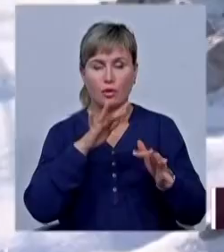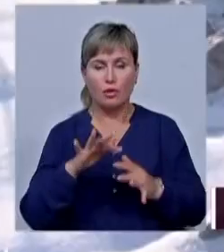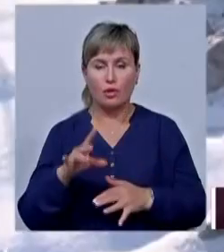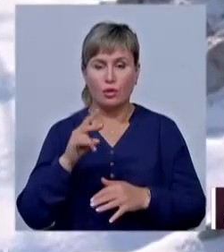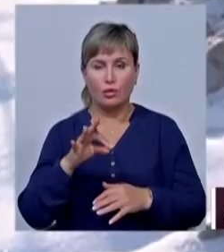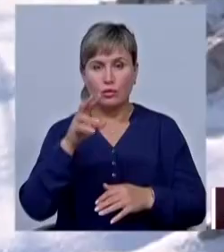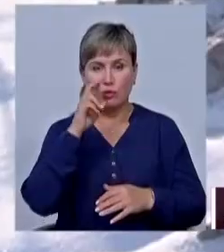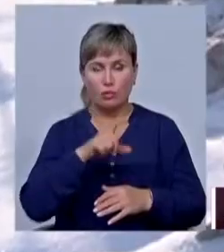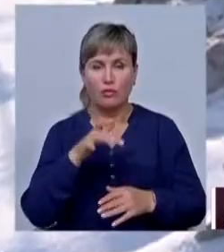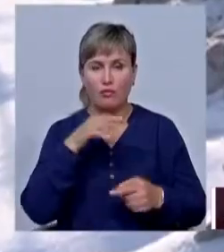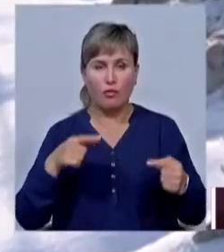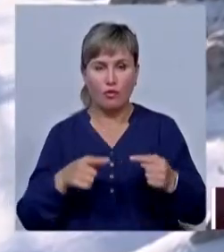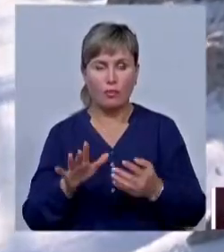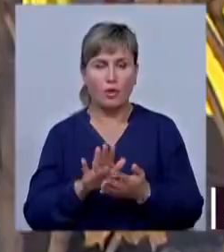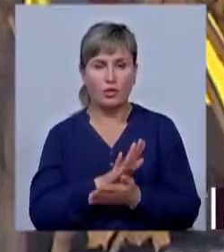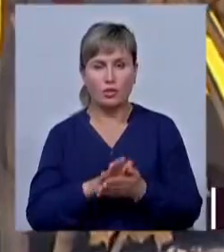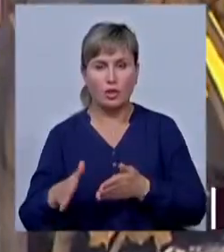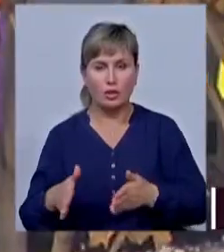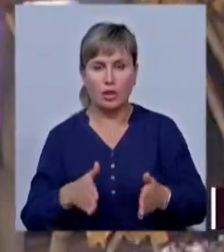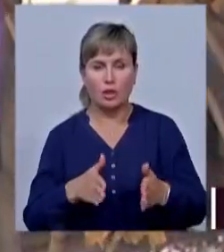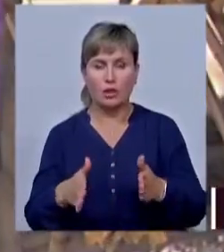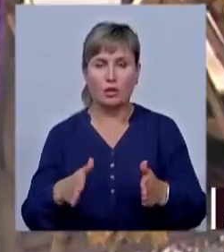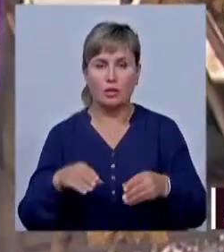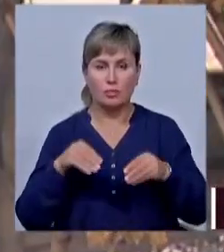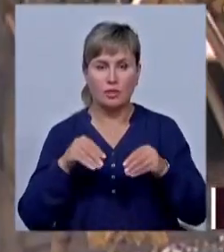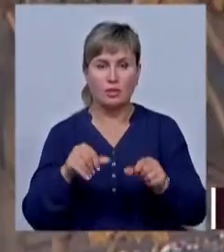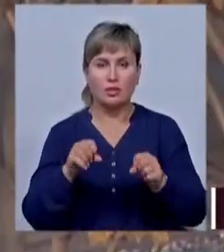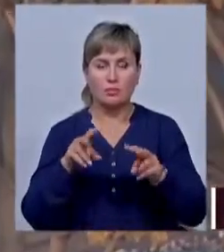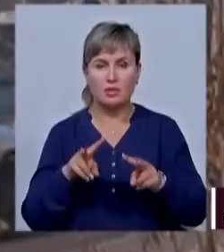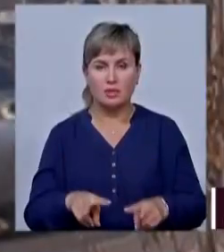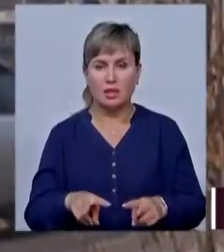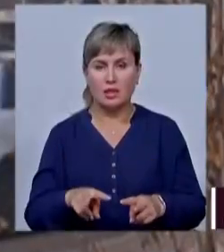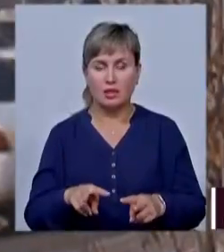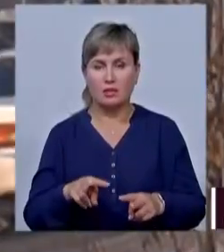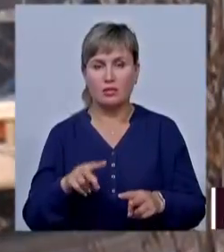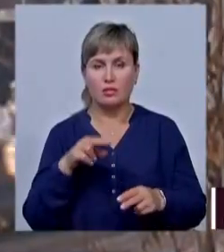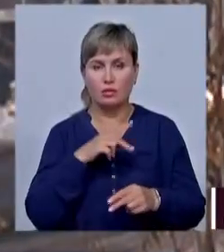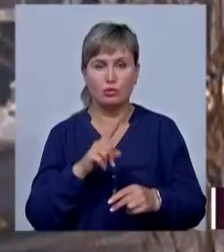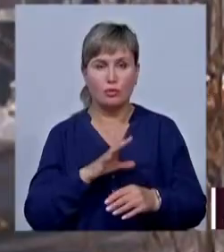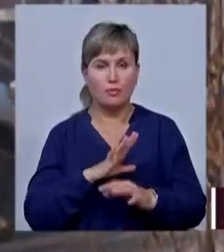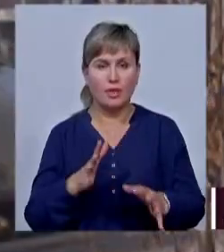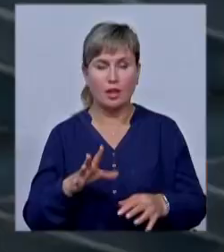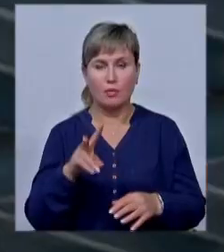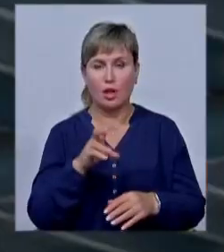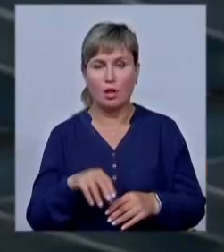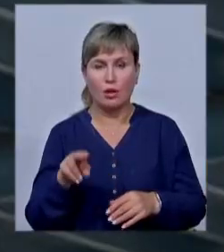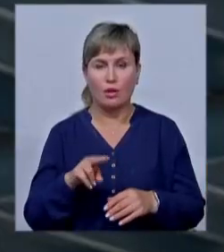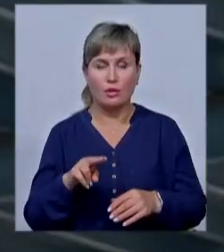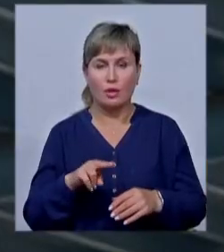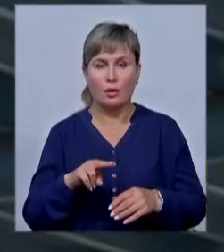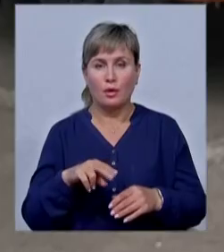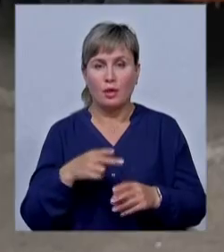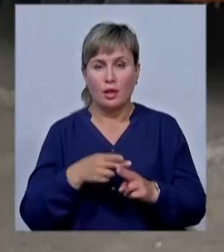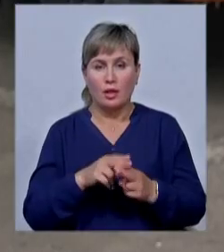коммунальные службы вовремя расчищали дороги и тротуары, посыпали противогололедными веществами, не допустив в городе коллапса. Материальные и